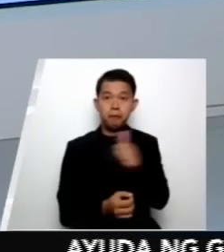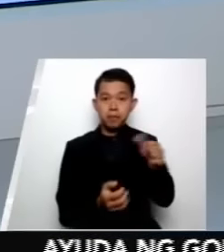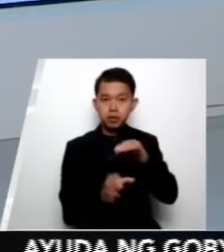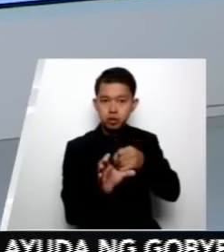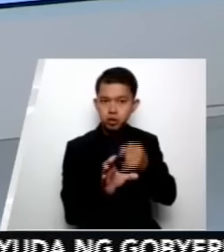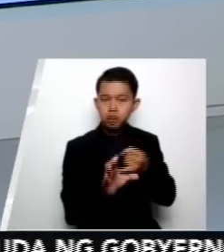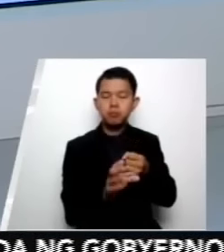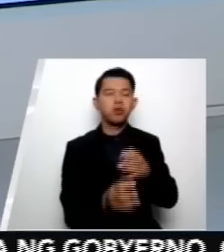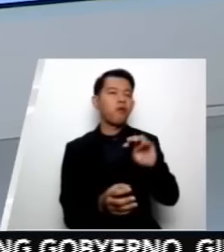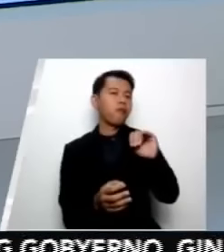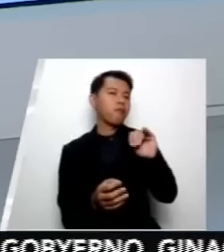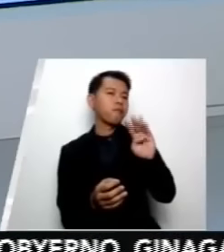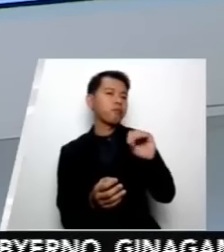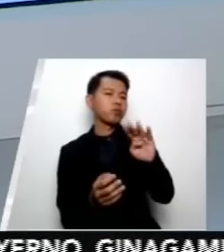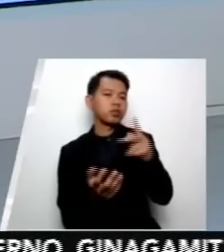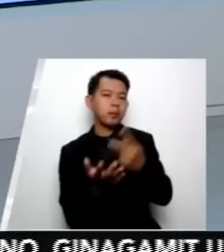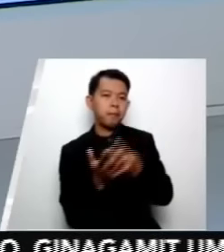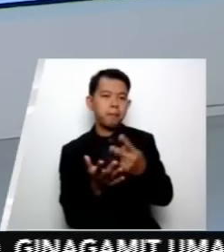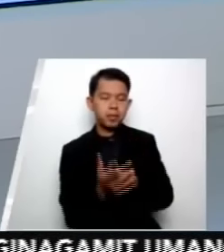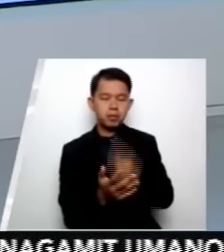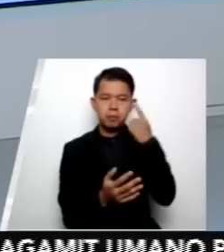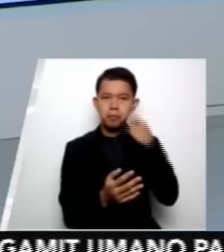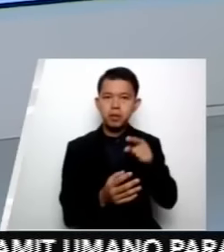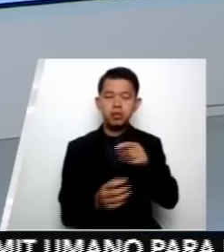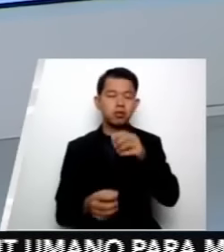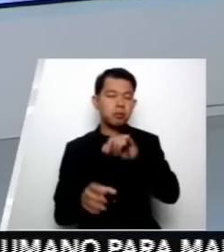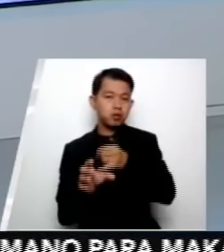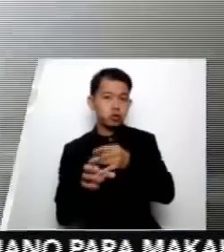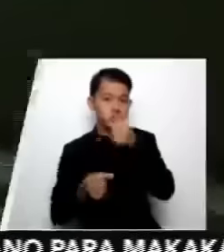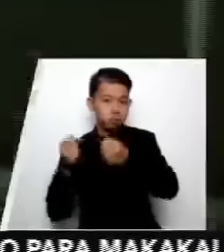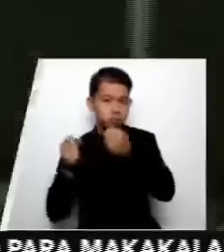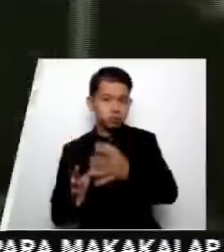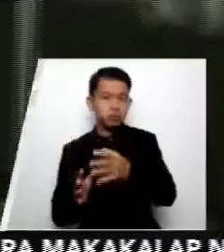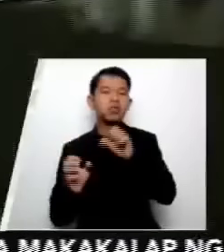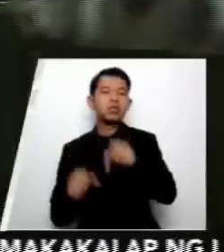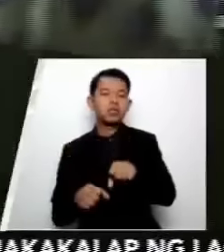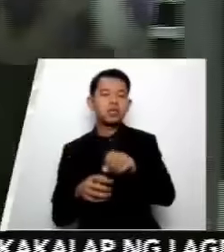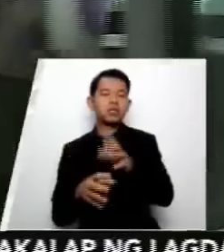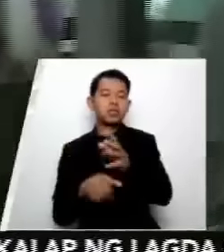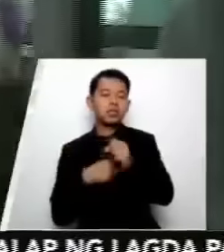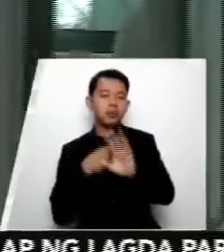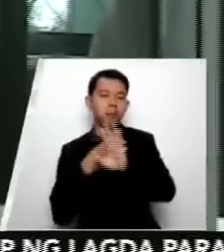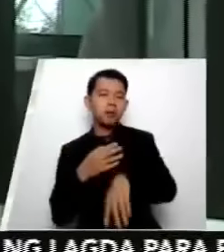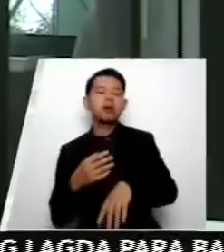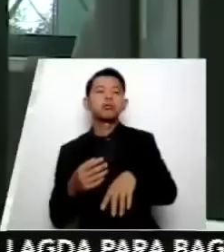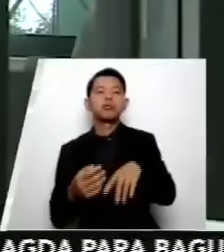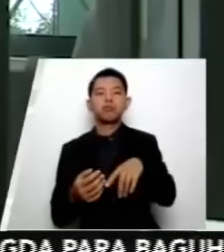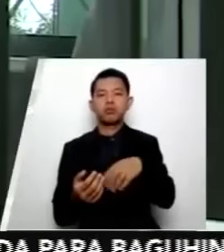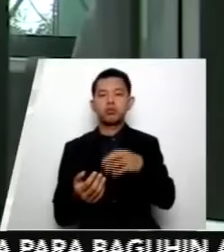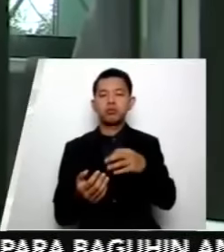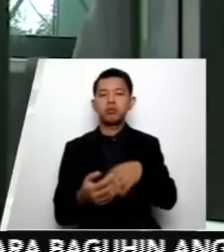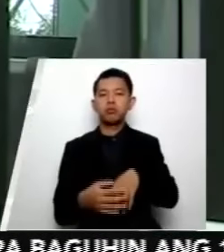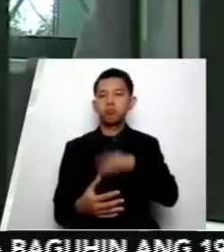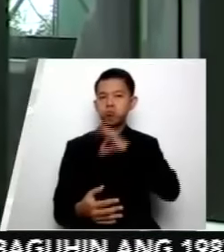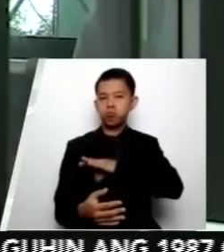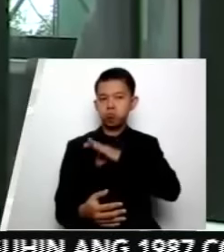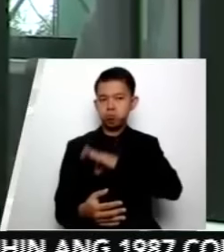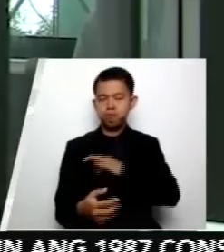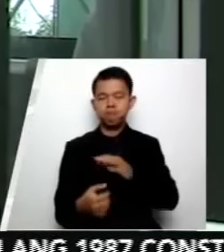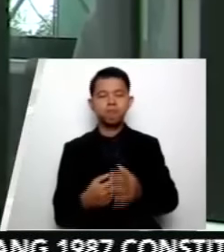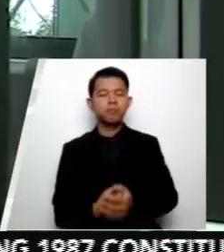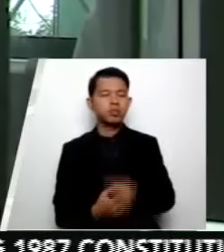ang modern jeep na nasa milyon-milyong piso ang halaga. Sa kwenta ng One Rider Party List Representative, kailangan